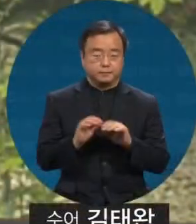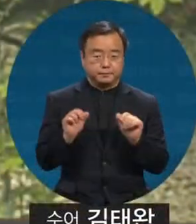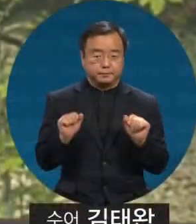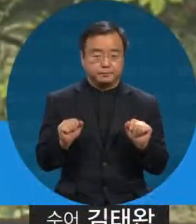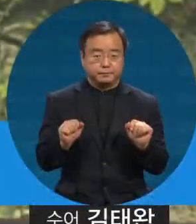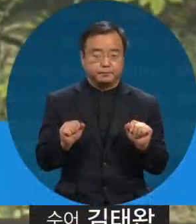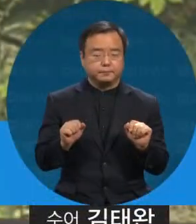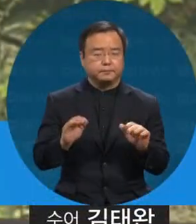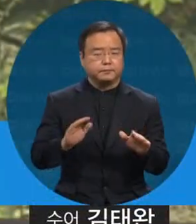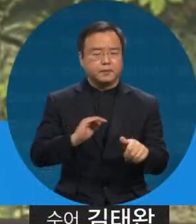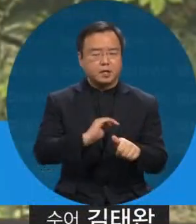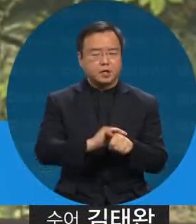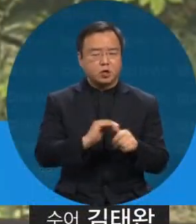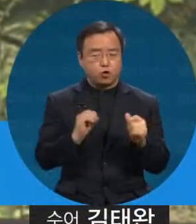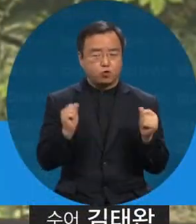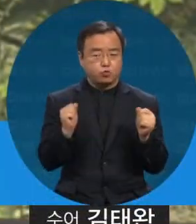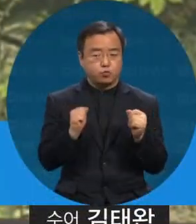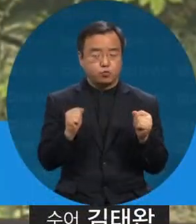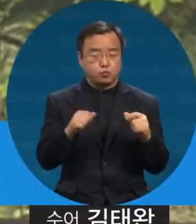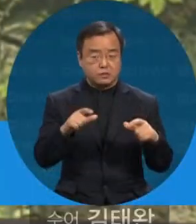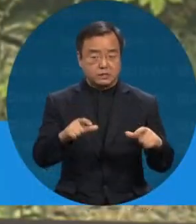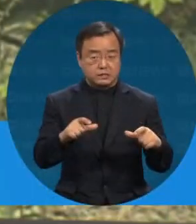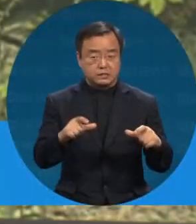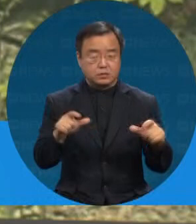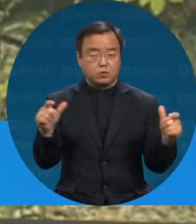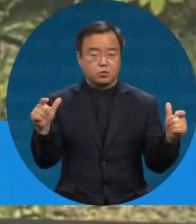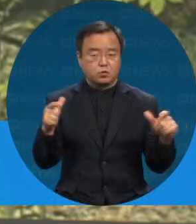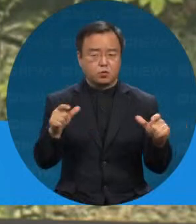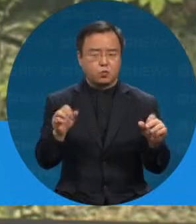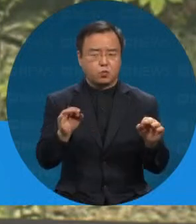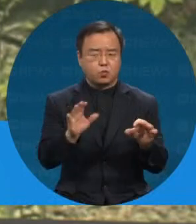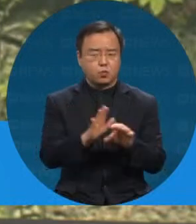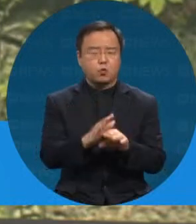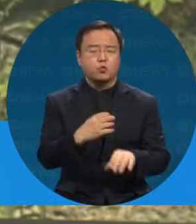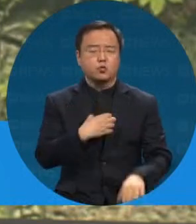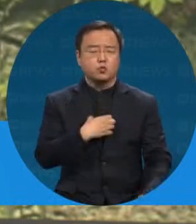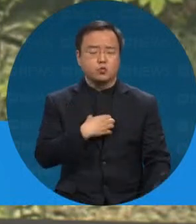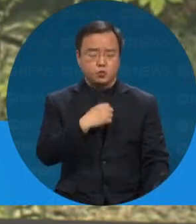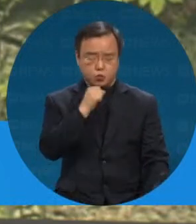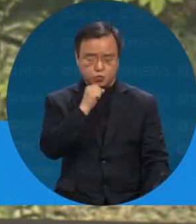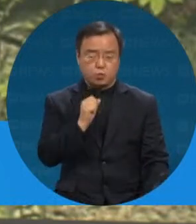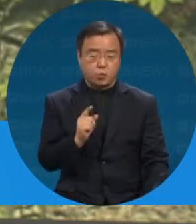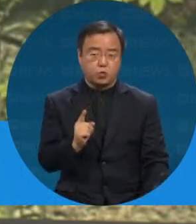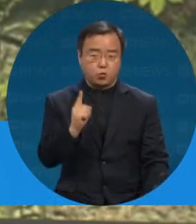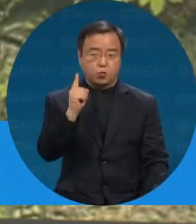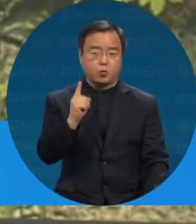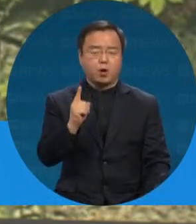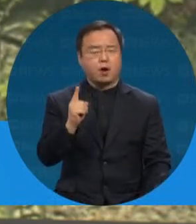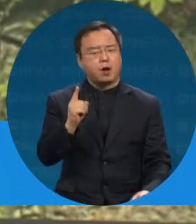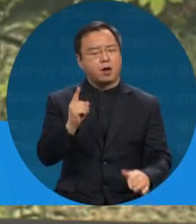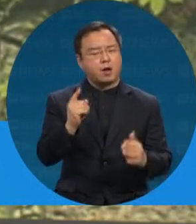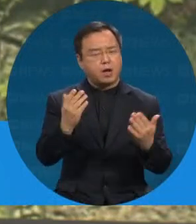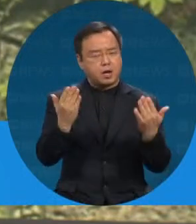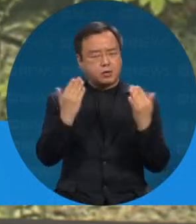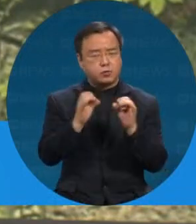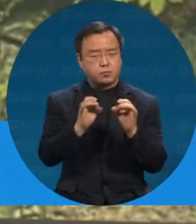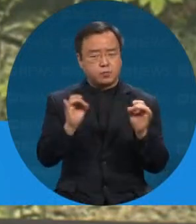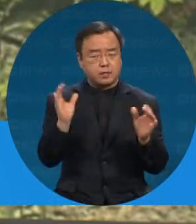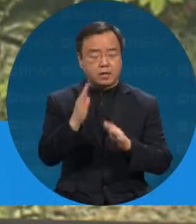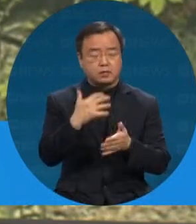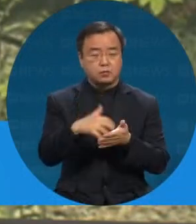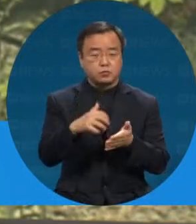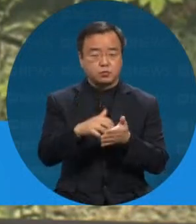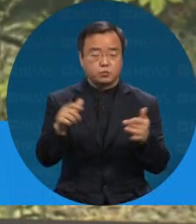경북은 소멸 위험 지수가 가장 높은 지역으로 꼽힙니다 학교당 학생 숫자도 급격히 줄고 있는데요 이런